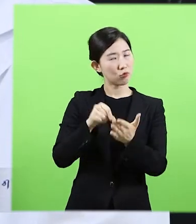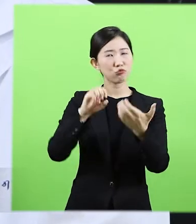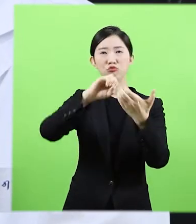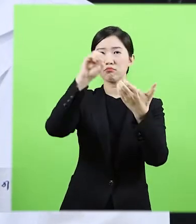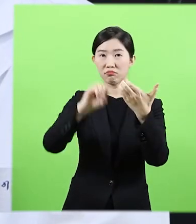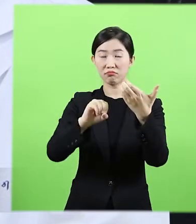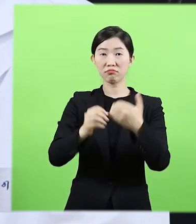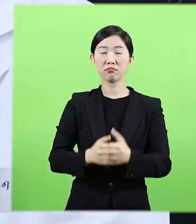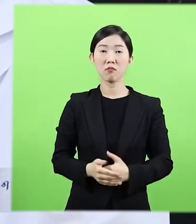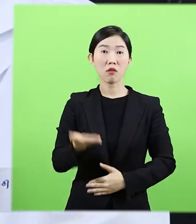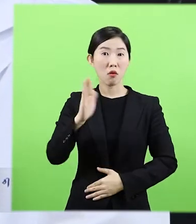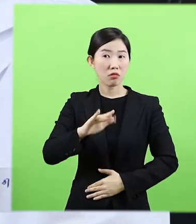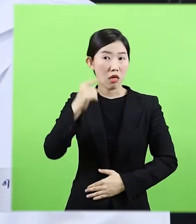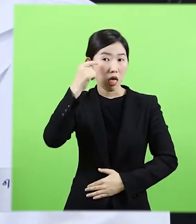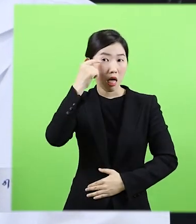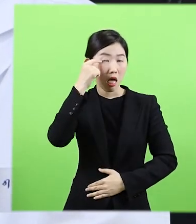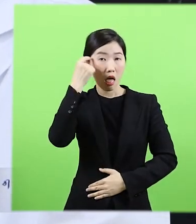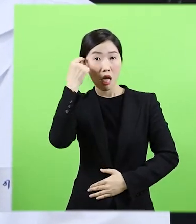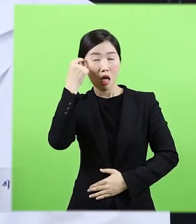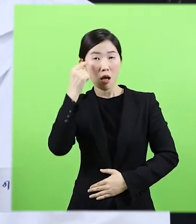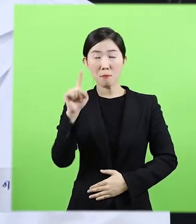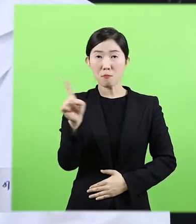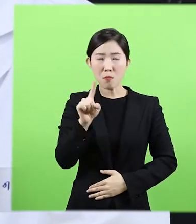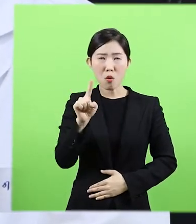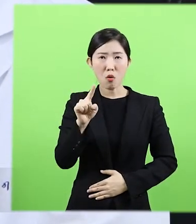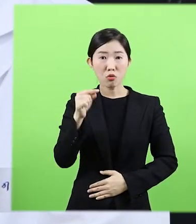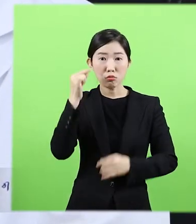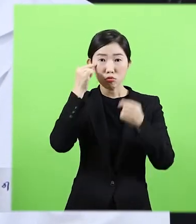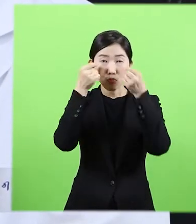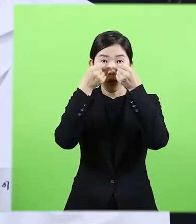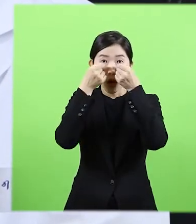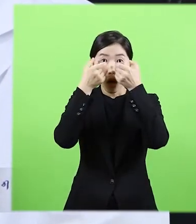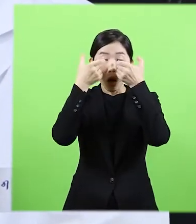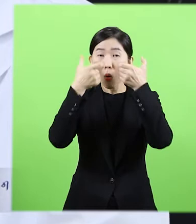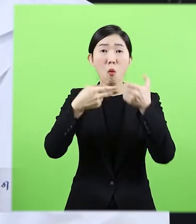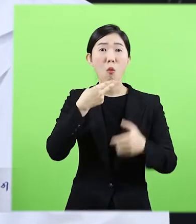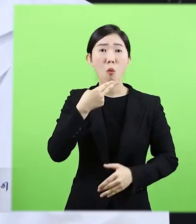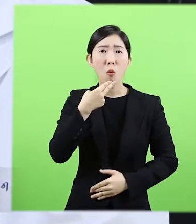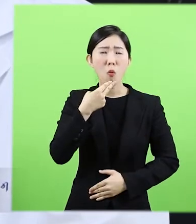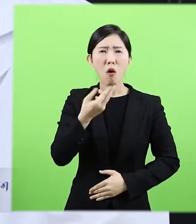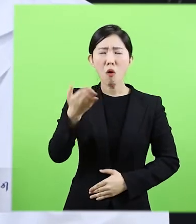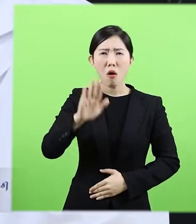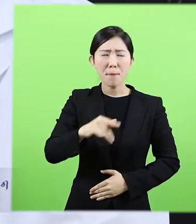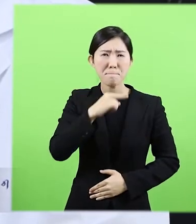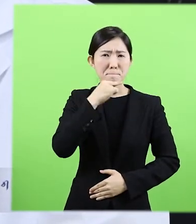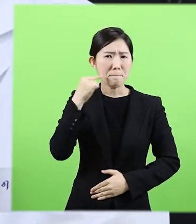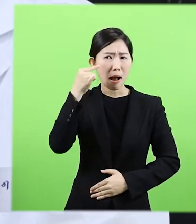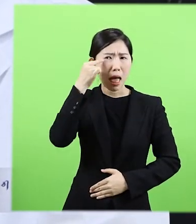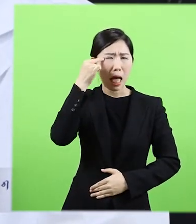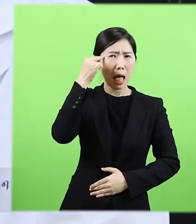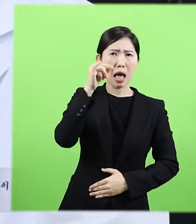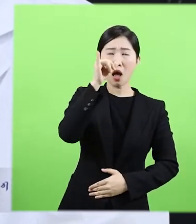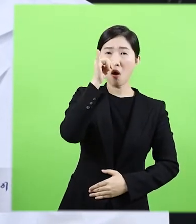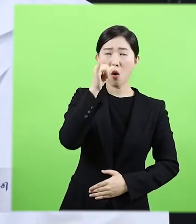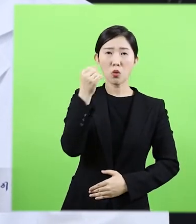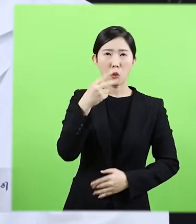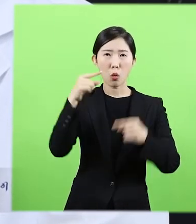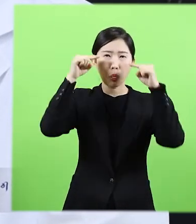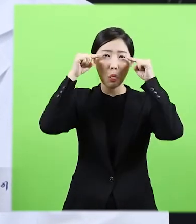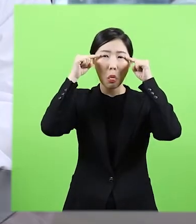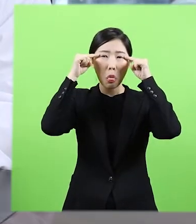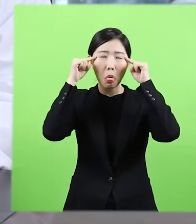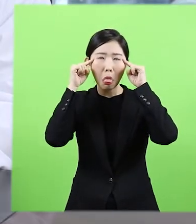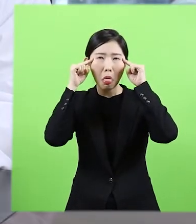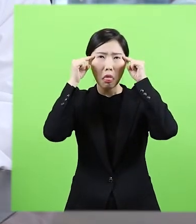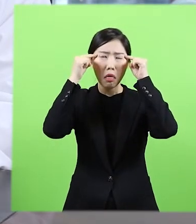그런데 뒤트임은 실제로 눈은 길어지지 않으면서 흉터가 생기고 눈매가 나빠지기